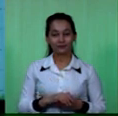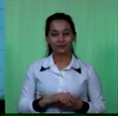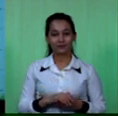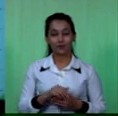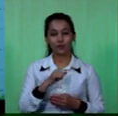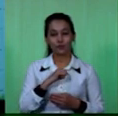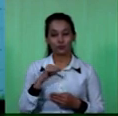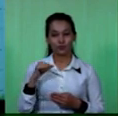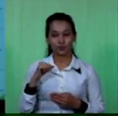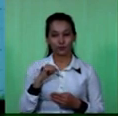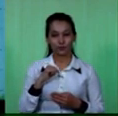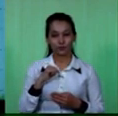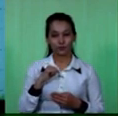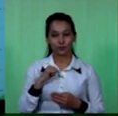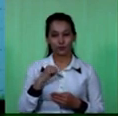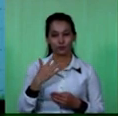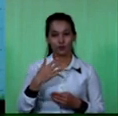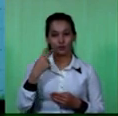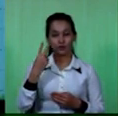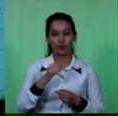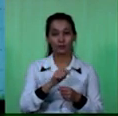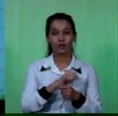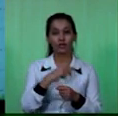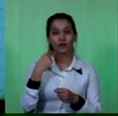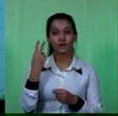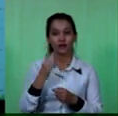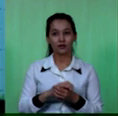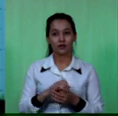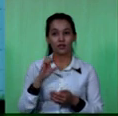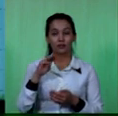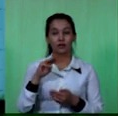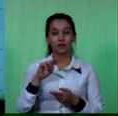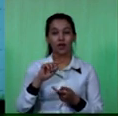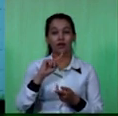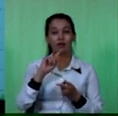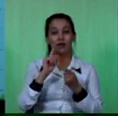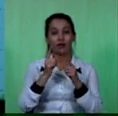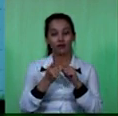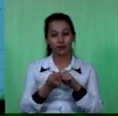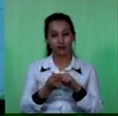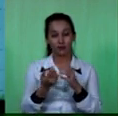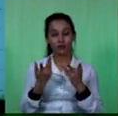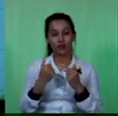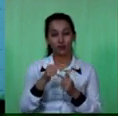Unday bo'lsa, o'zingiz mustaqil 5dan 2 metr kvadratni сантиметр квадратга айлантирып көрүңчү.